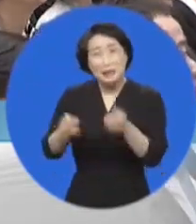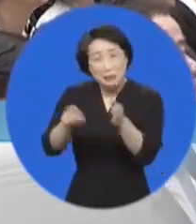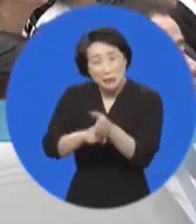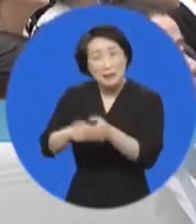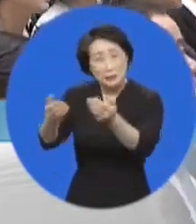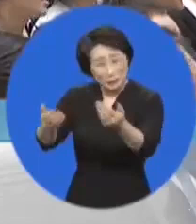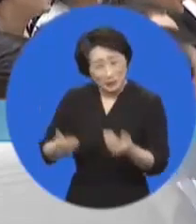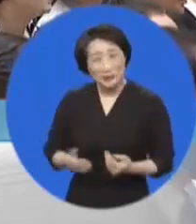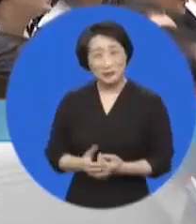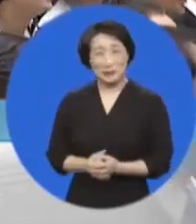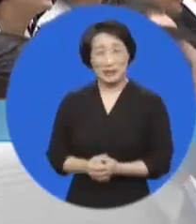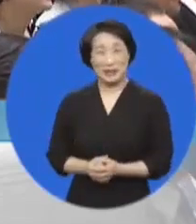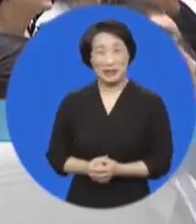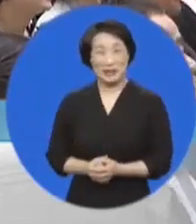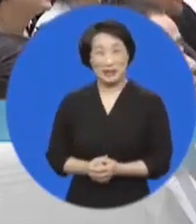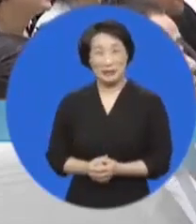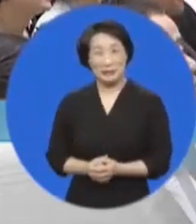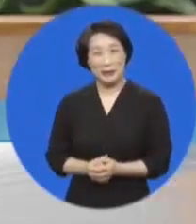믿음으로 주셨습니다.